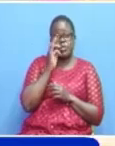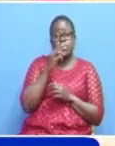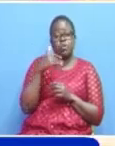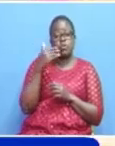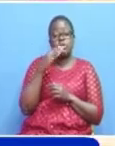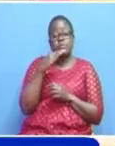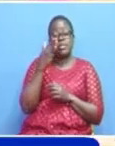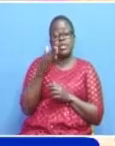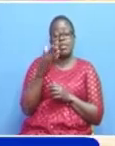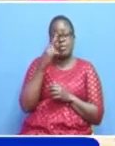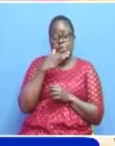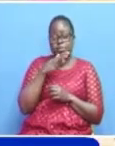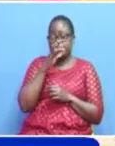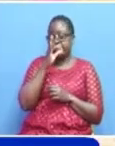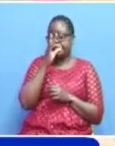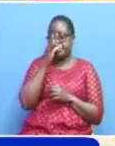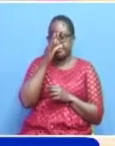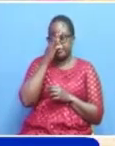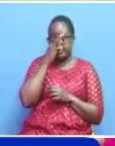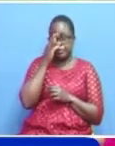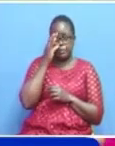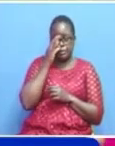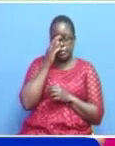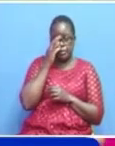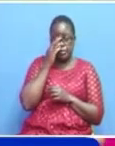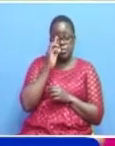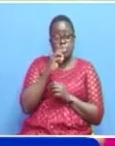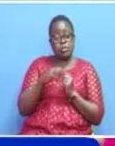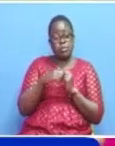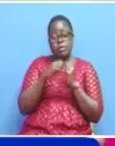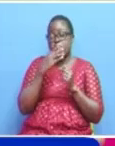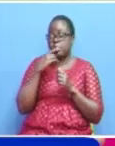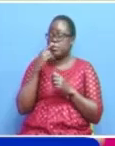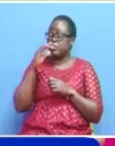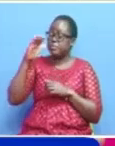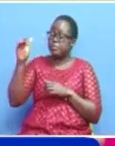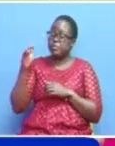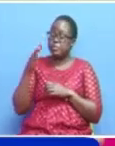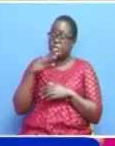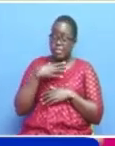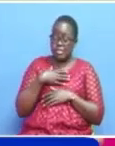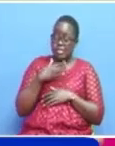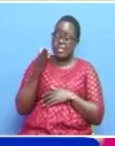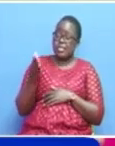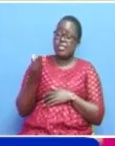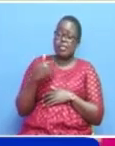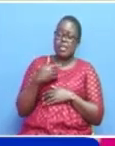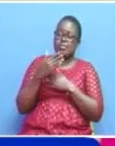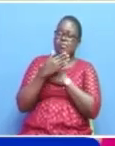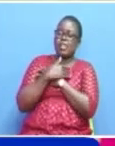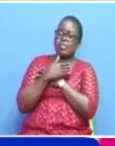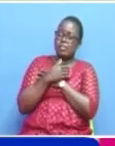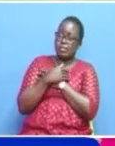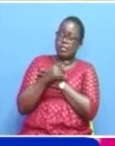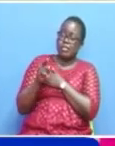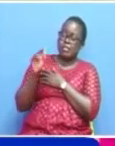for the people of Nyeri. Tutakuwa nanyi. Nataka niambie watu wa mlima, Your Excellency, mlima huu una marafiki.